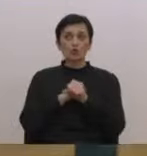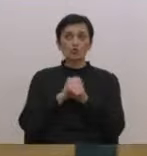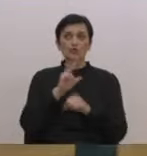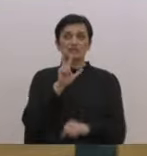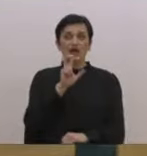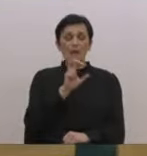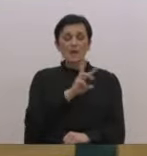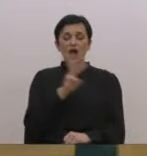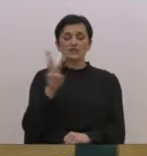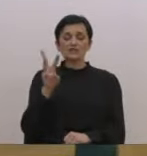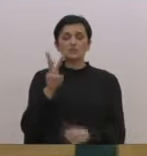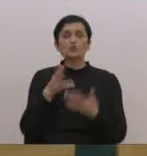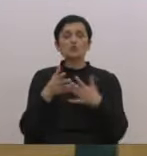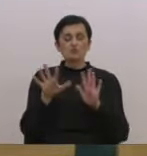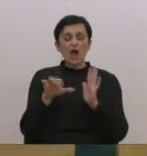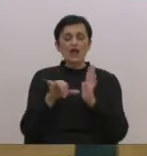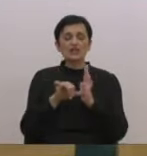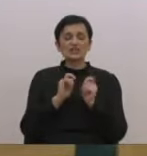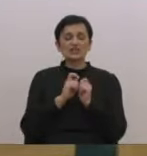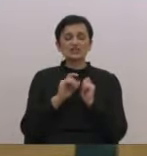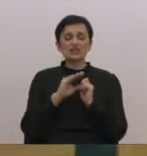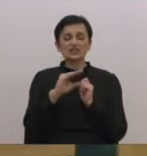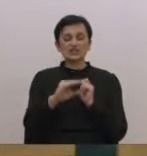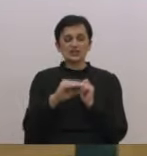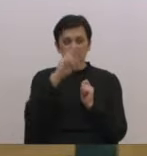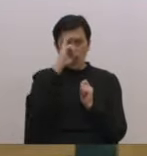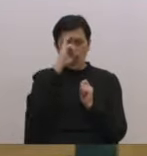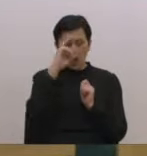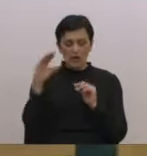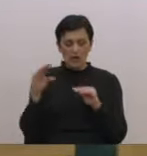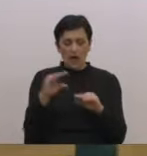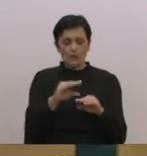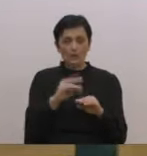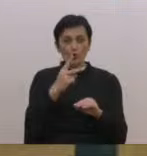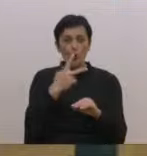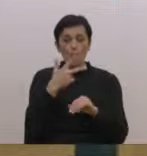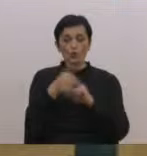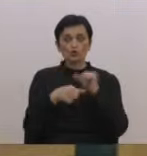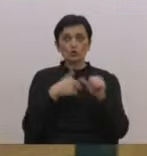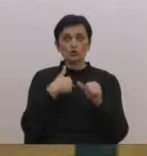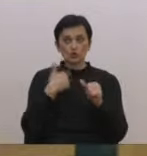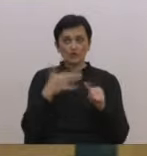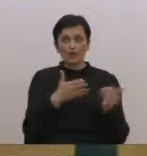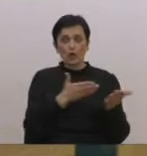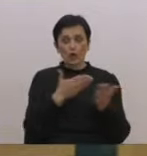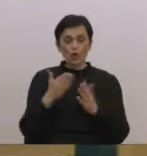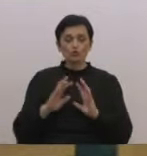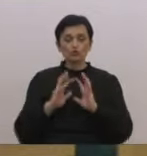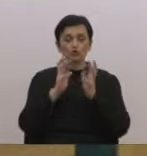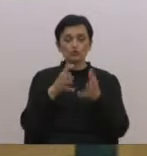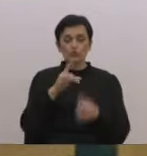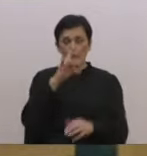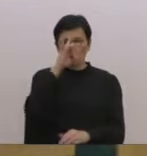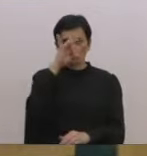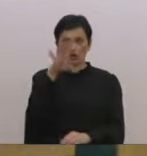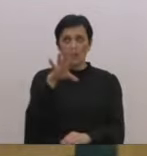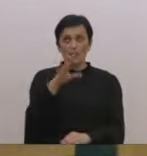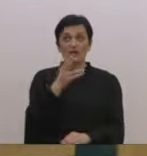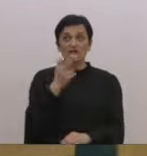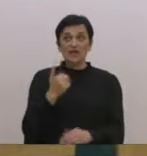მეტი ინვესტიცია ჩადო სახელმწიფო. 2023 წელს ჩვენ უკვე უმასპინძლეთ სოფლიო ჩემპიონატს